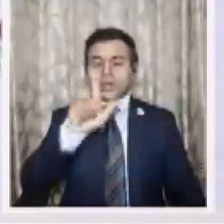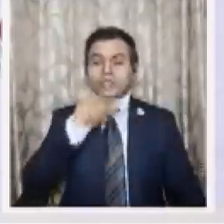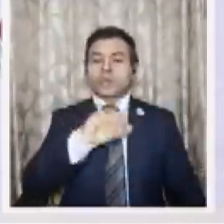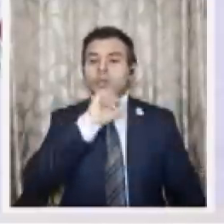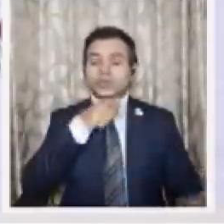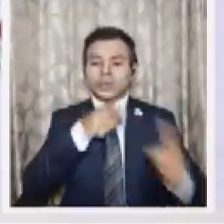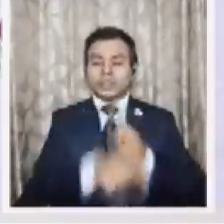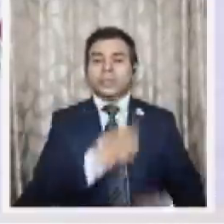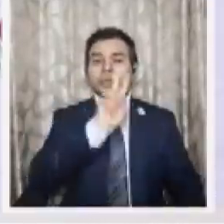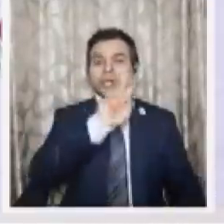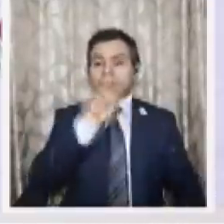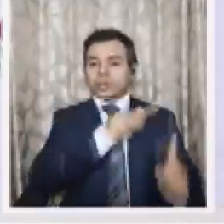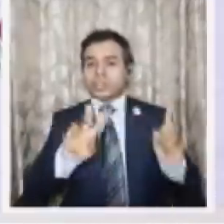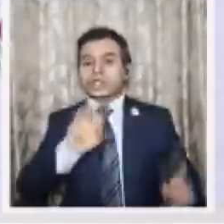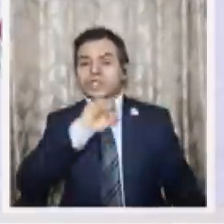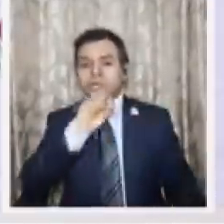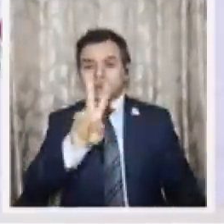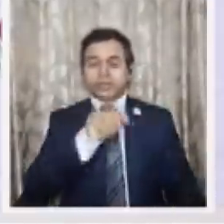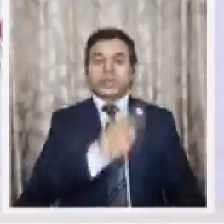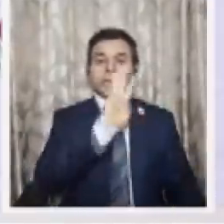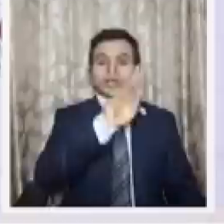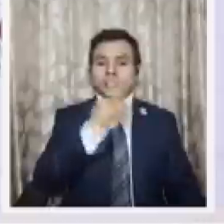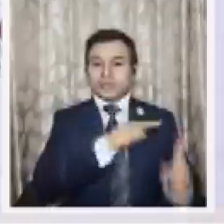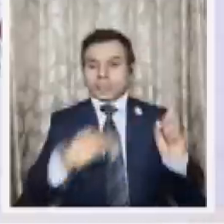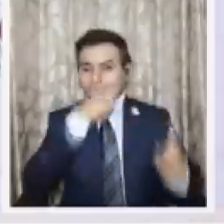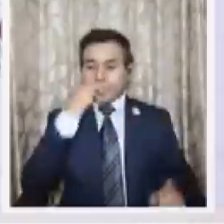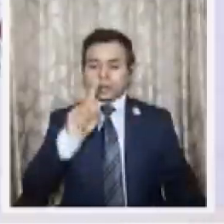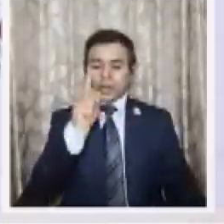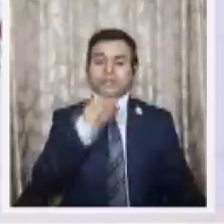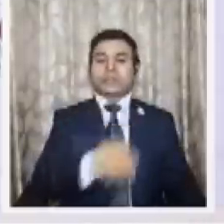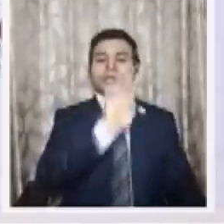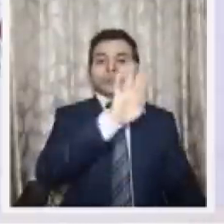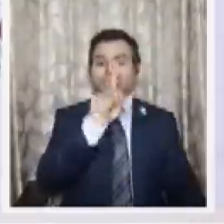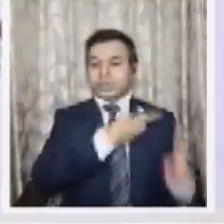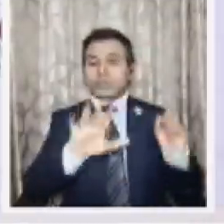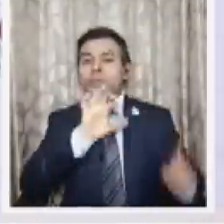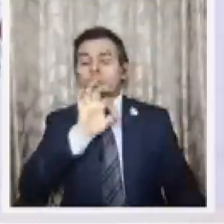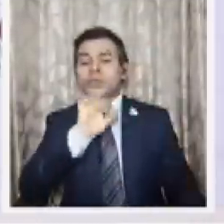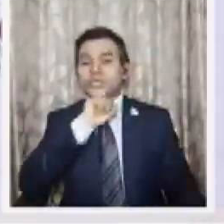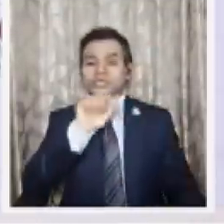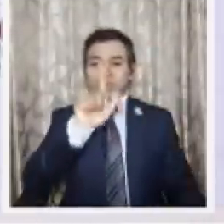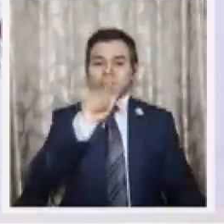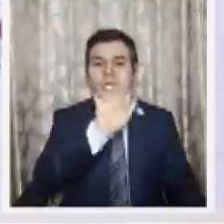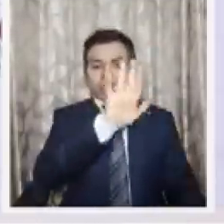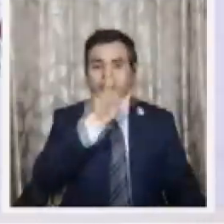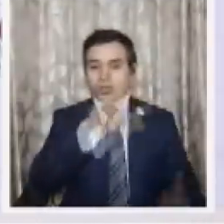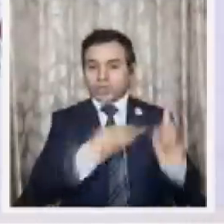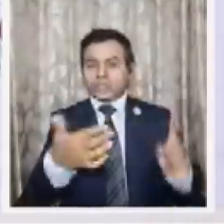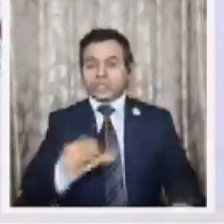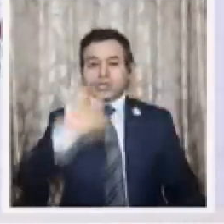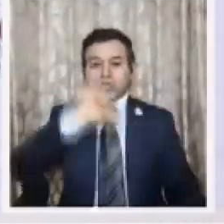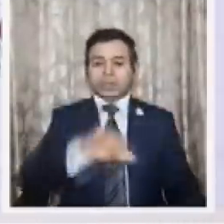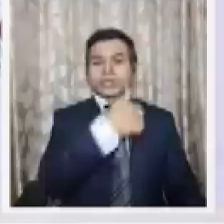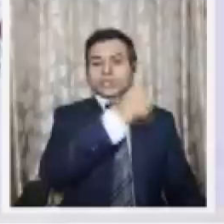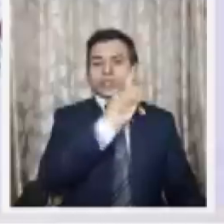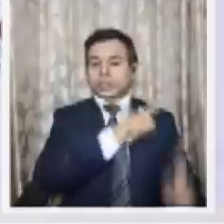31 থেকে 40 1 জন, 41 থেকে 50 7 জন, 51 থেকে 60 9 জন, 61 থেকে 70 12 জন, 71 থেকে 80 7 জন